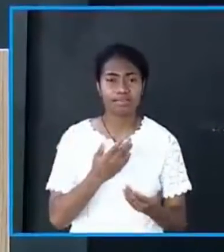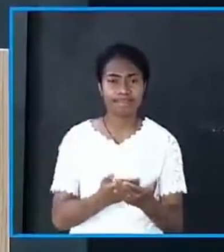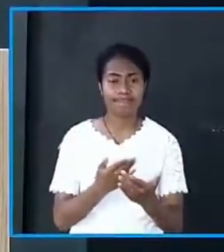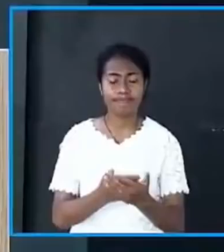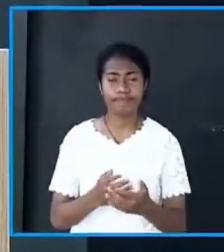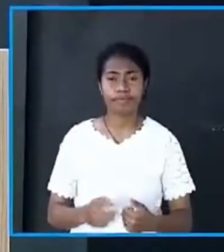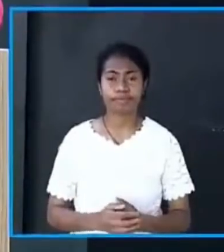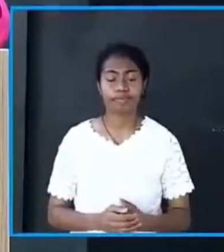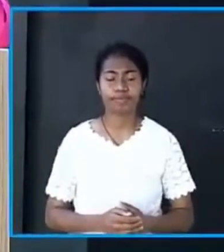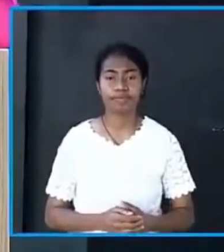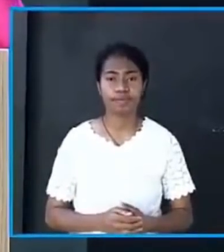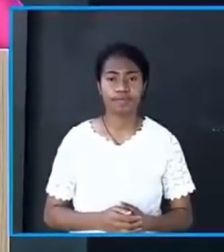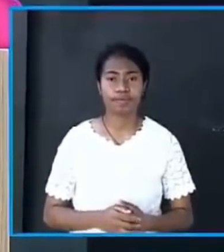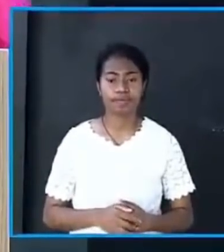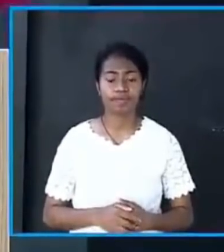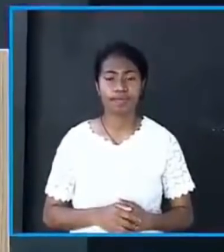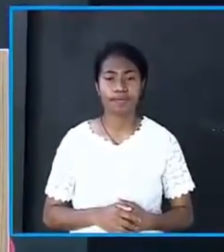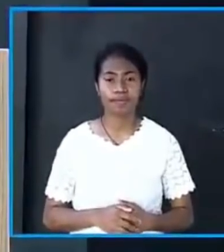kuning